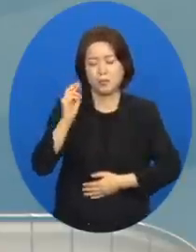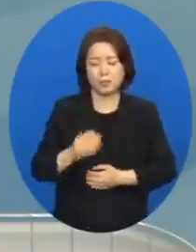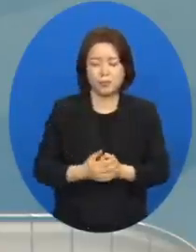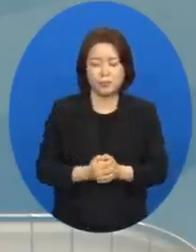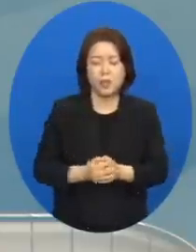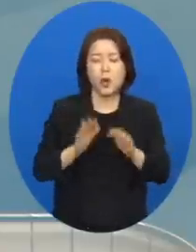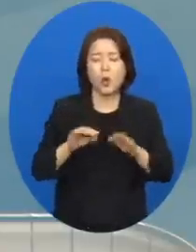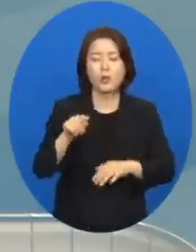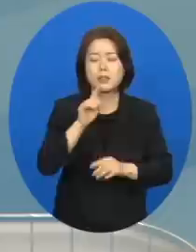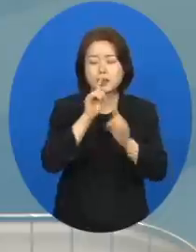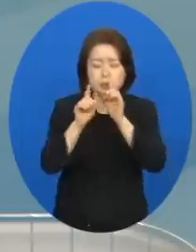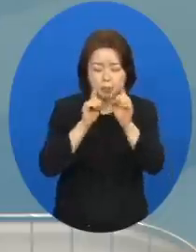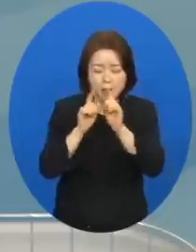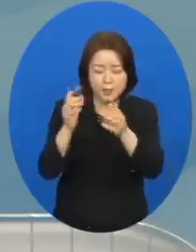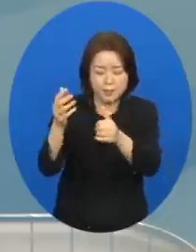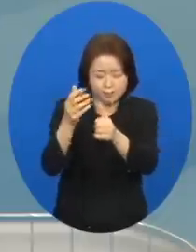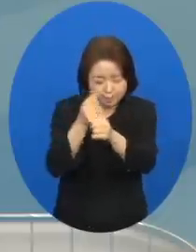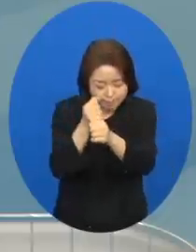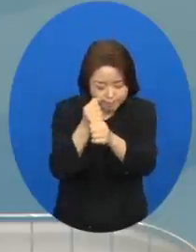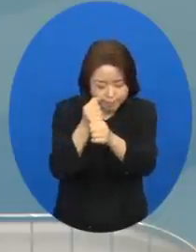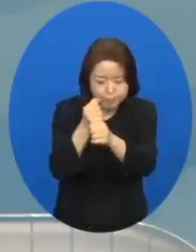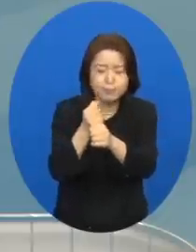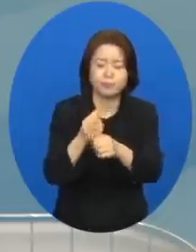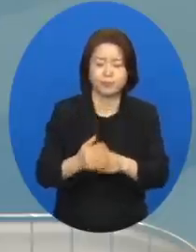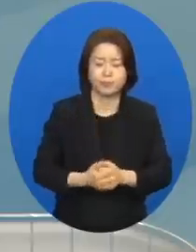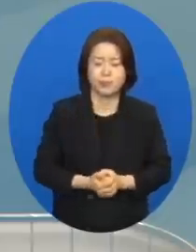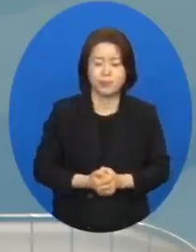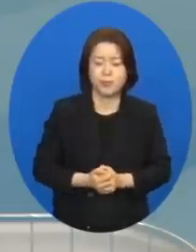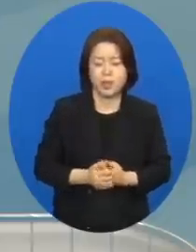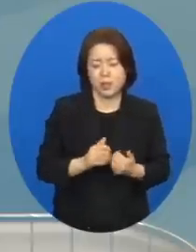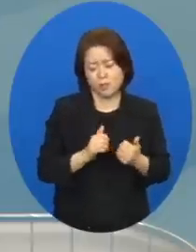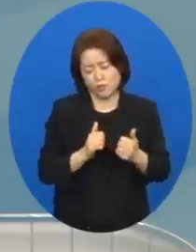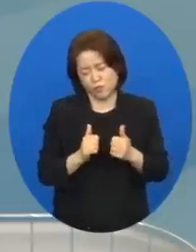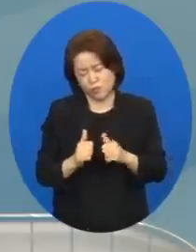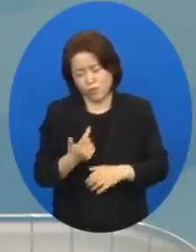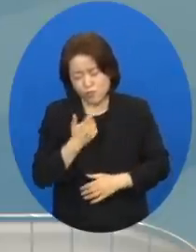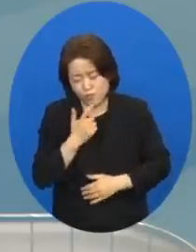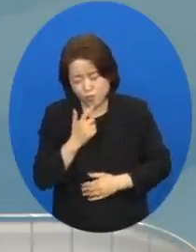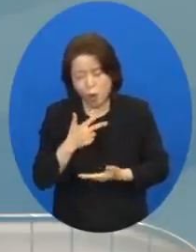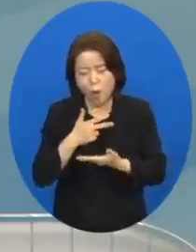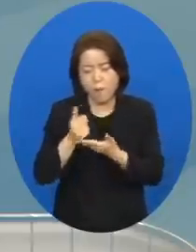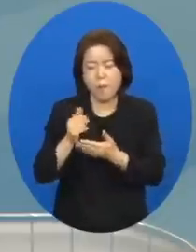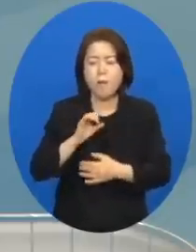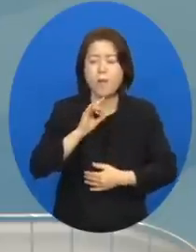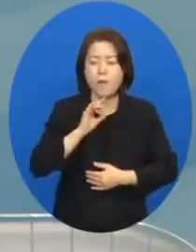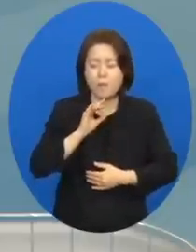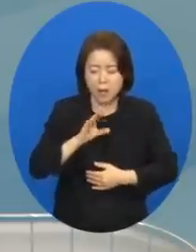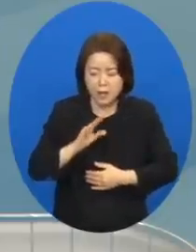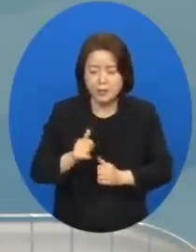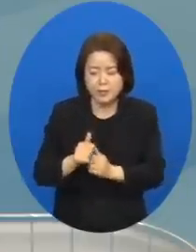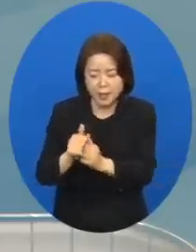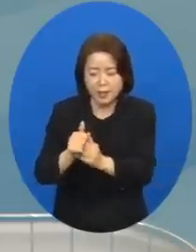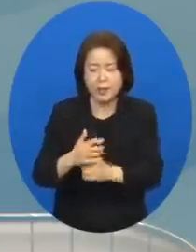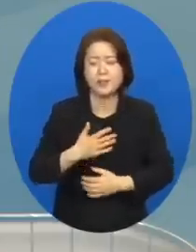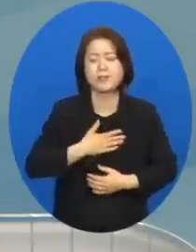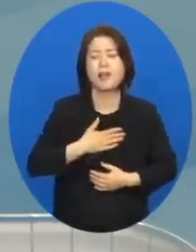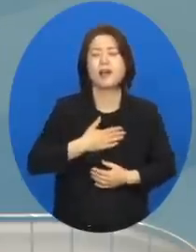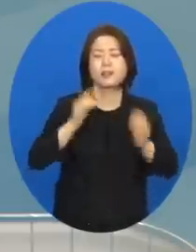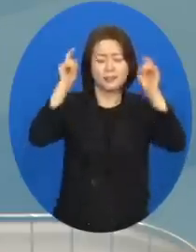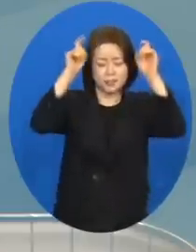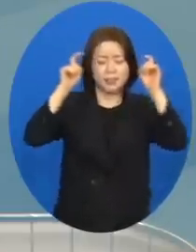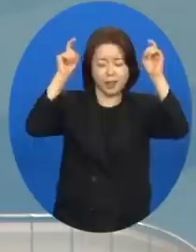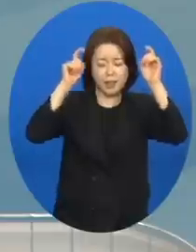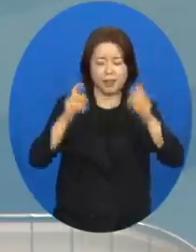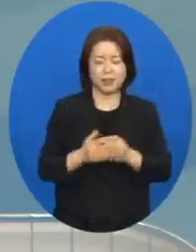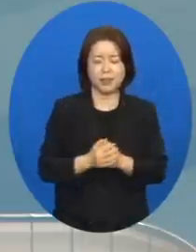오늘 그 말씀을 붙잡습니다. 죽으라고 목자만 따라가야 하는 양입니다.